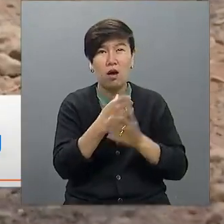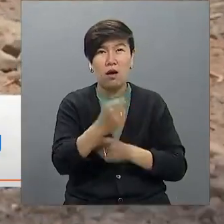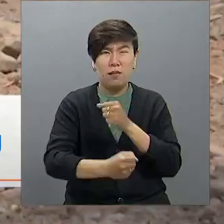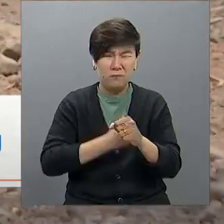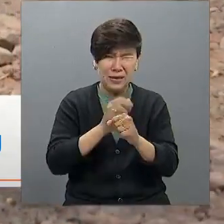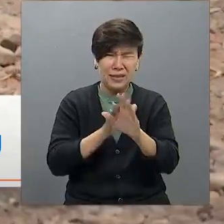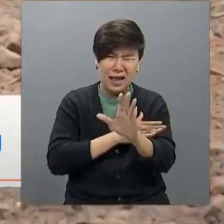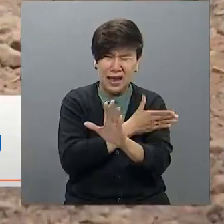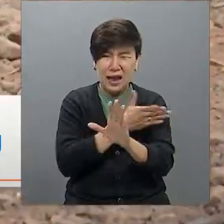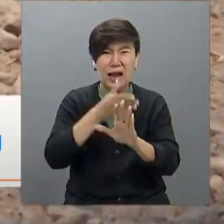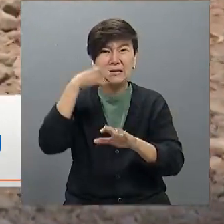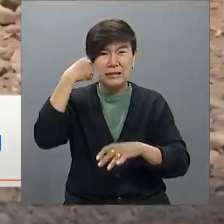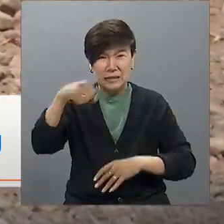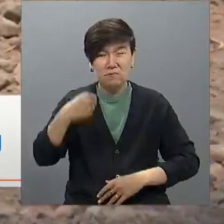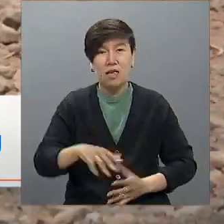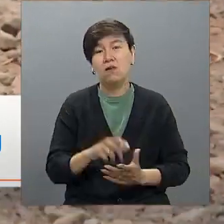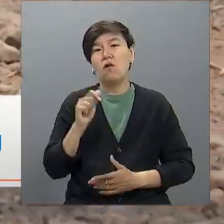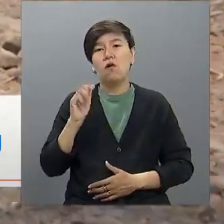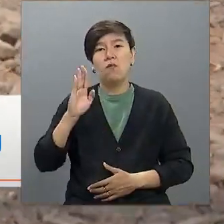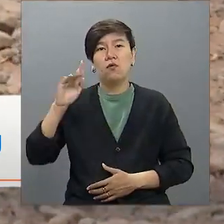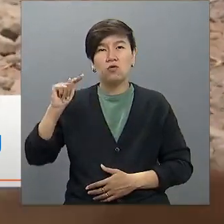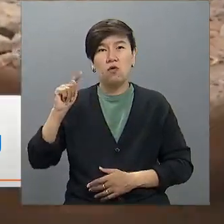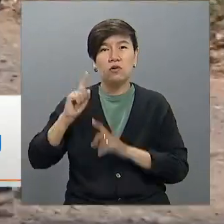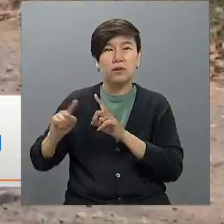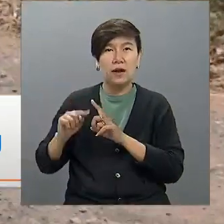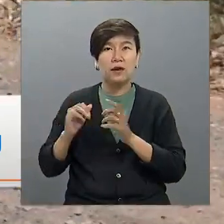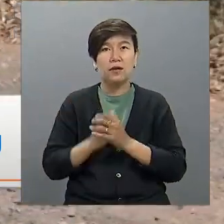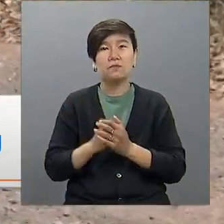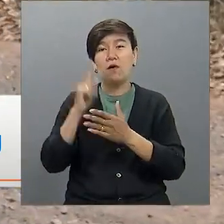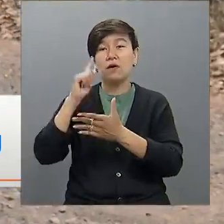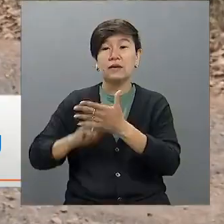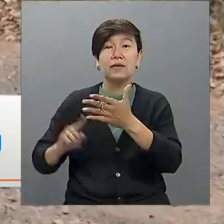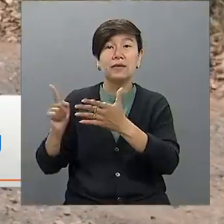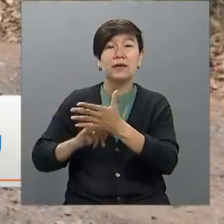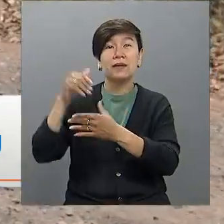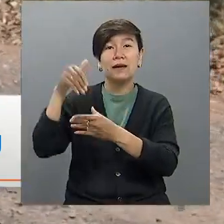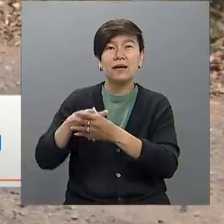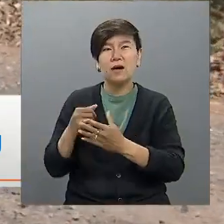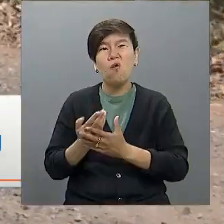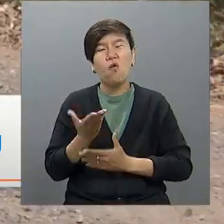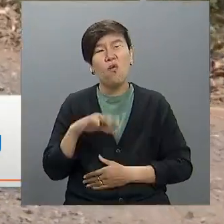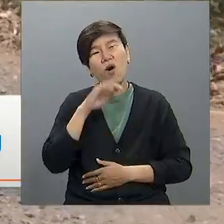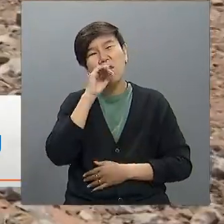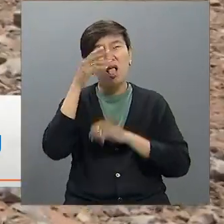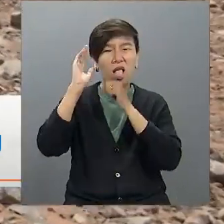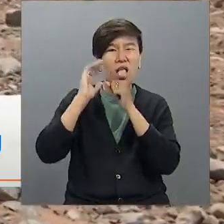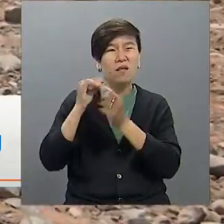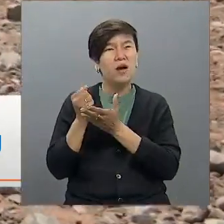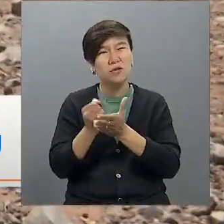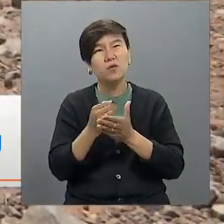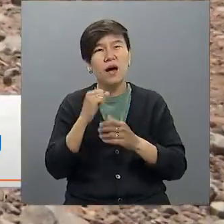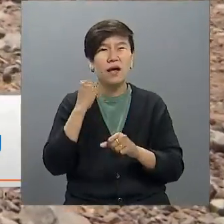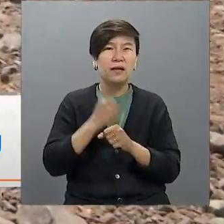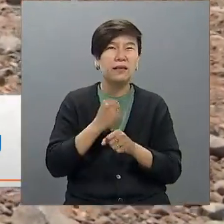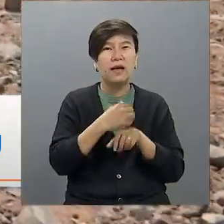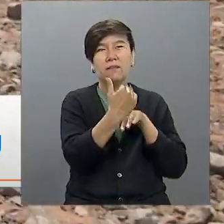เนี่ยทางอบต.นะหรือว่าพอมีการเลือกตั้งกันแต่ละฤดูกาลนะหาเสียงกันเนี่ยโอ้โหชูนโยบายถนนปลอด